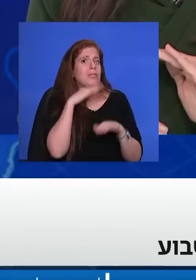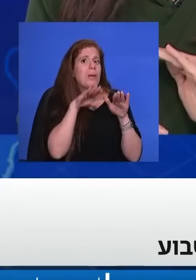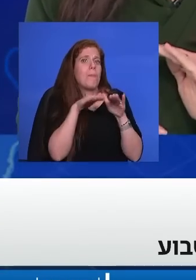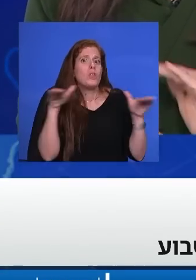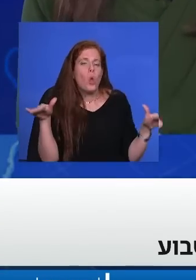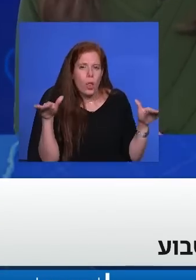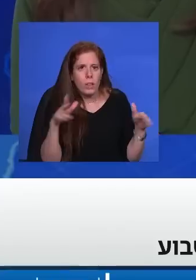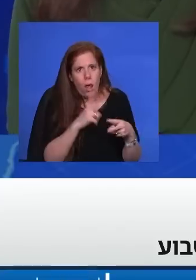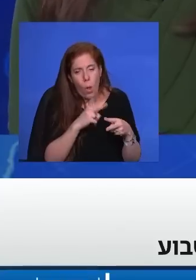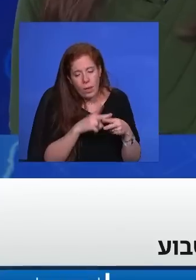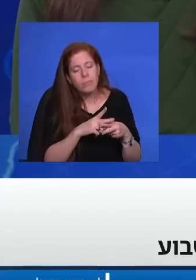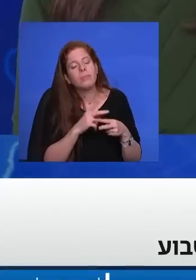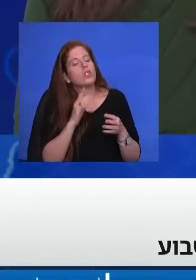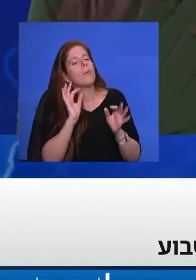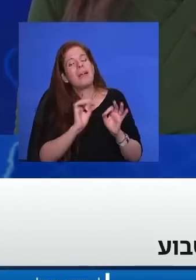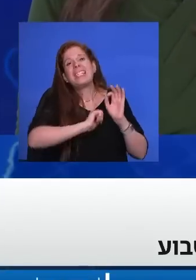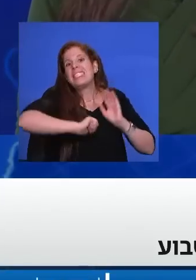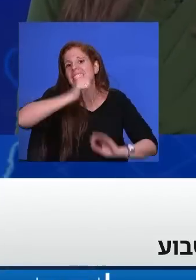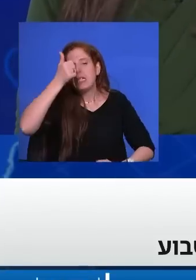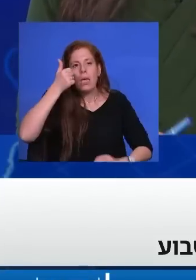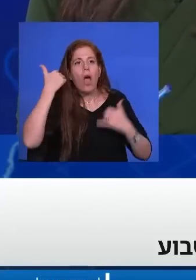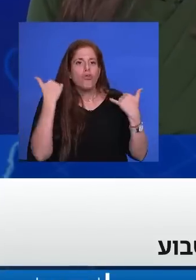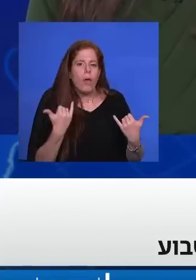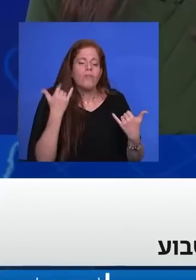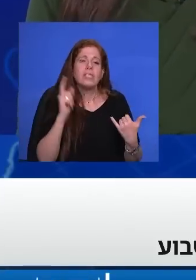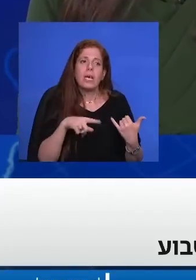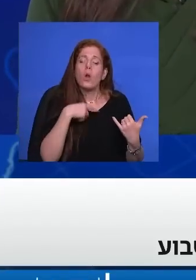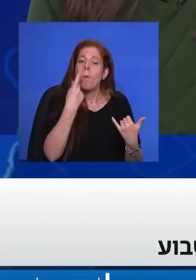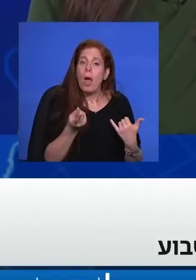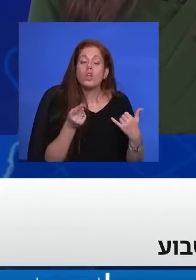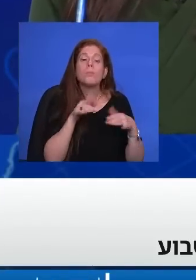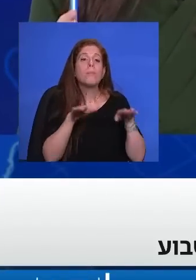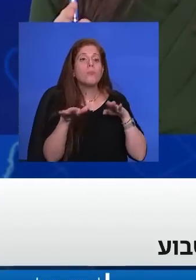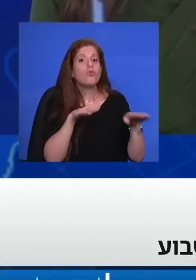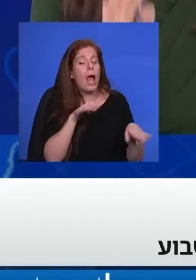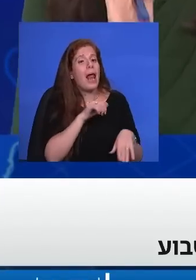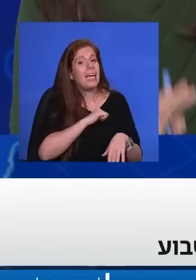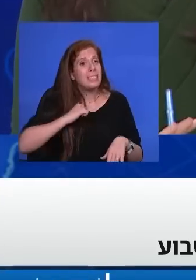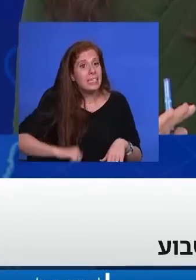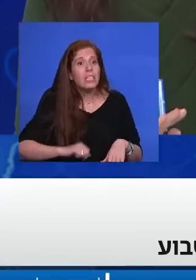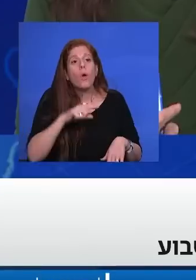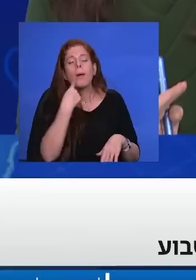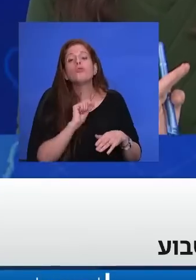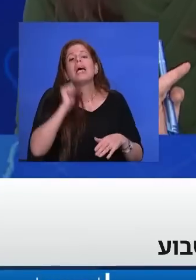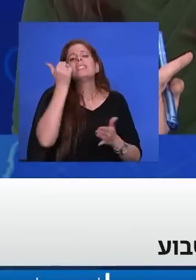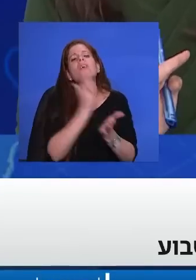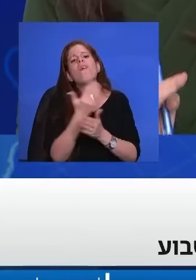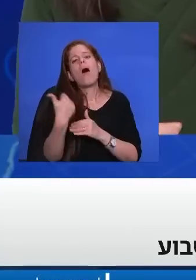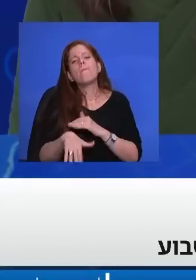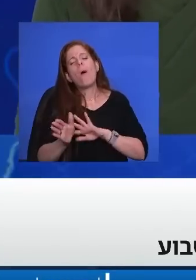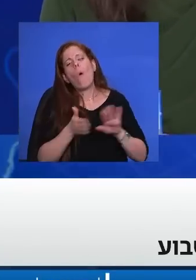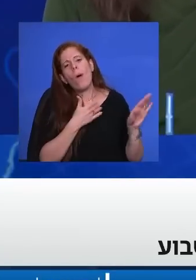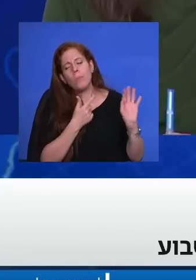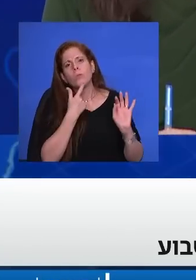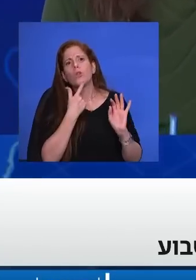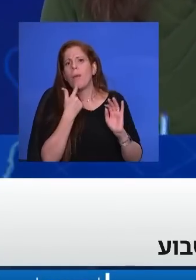לאיזשהו סי מאוד גדול. עכשיו צריך לומר, בממשל הסיני אומרים היום שהסי כבר מאחוריהם, כלומר, הם מדווחים על ירידה